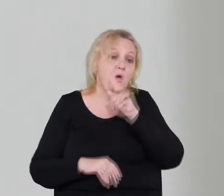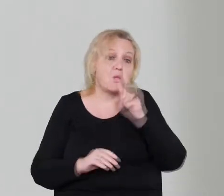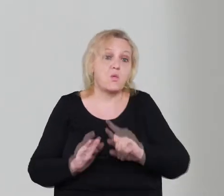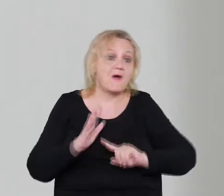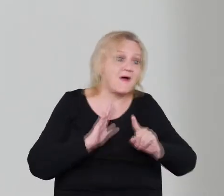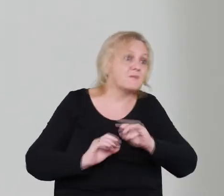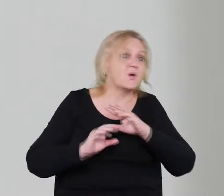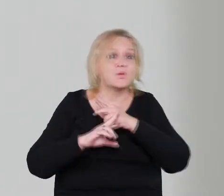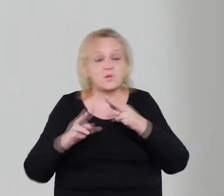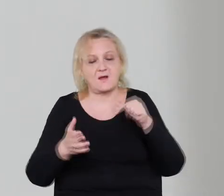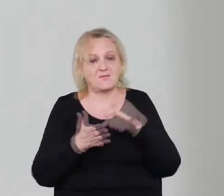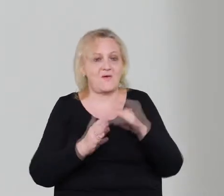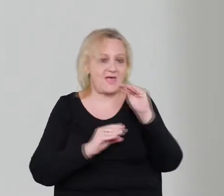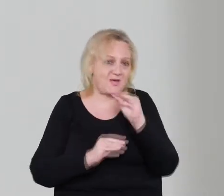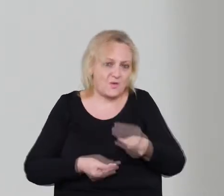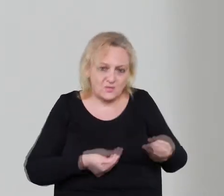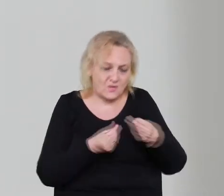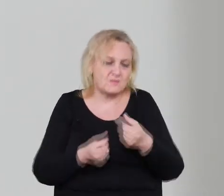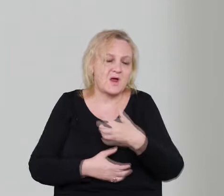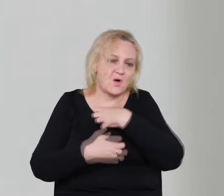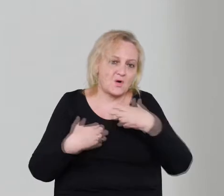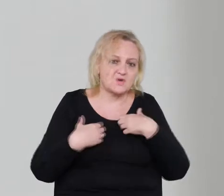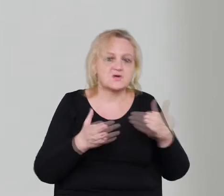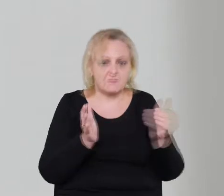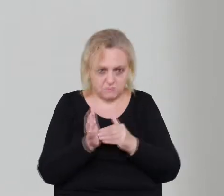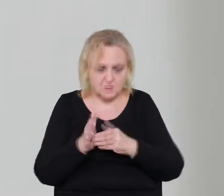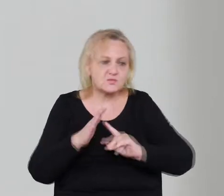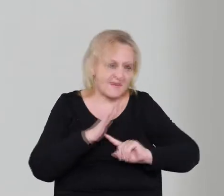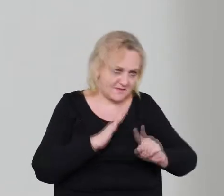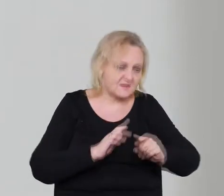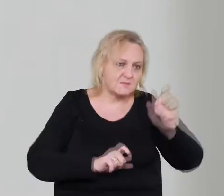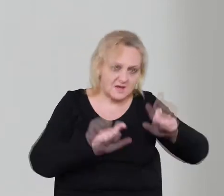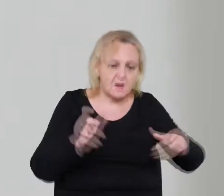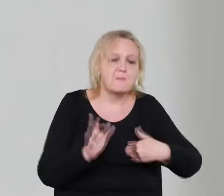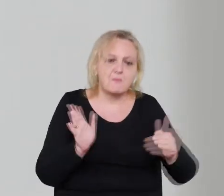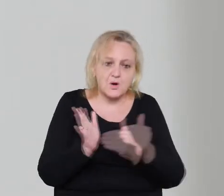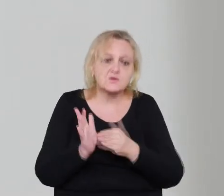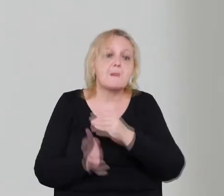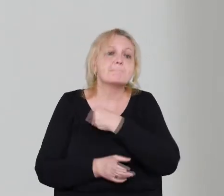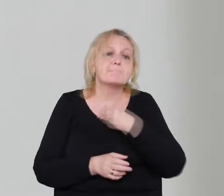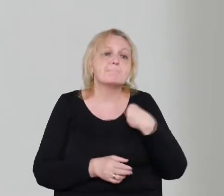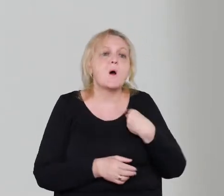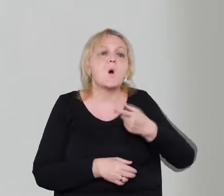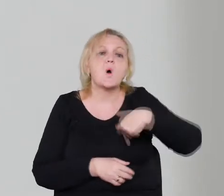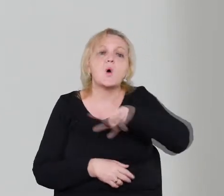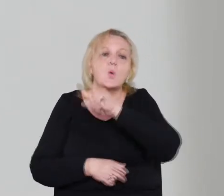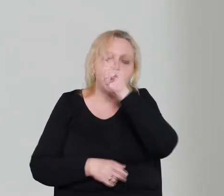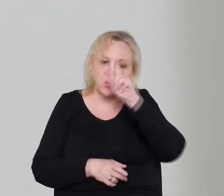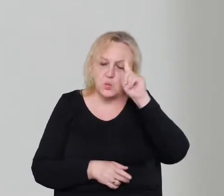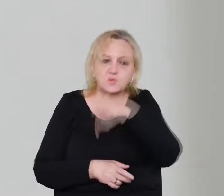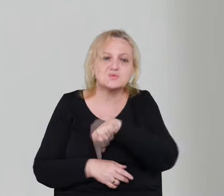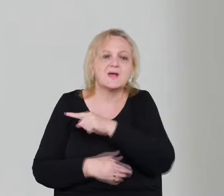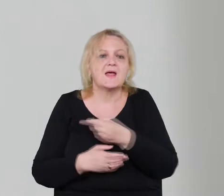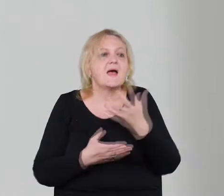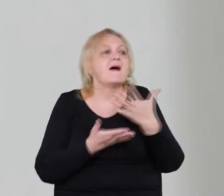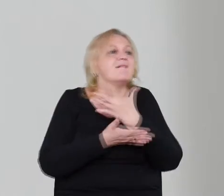nasza ekonomia wymaga w tym momencie i gospodarka zasilania migracyjnego ponieważ Polacy coraz mniej garnek chętnie garną się do